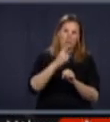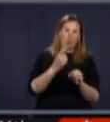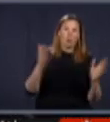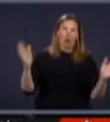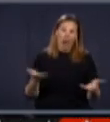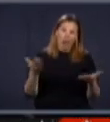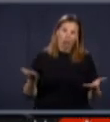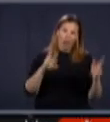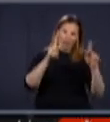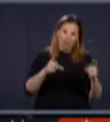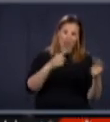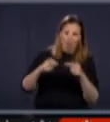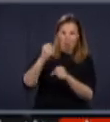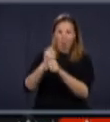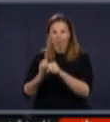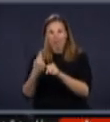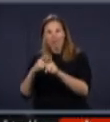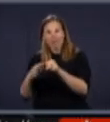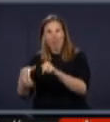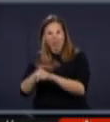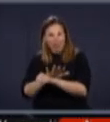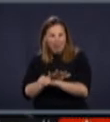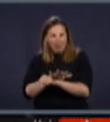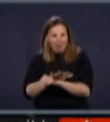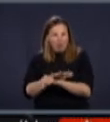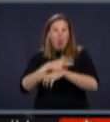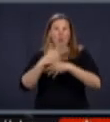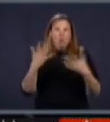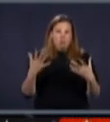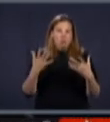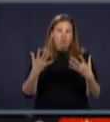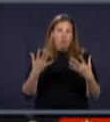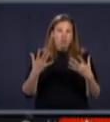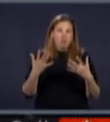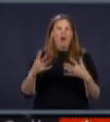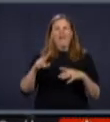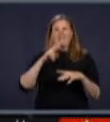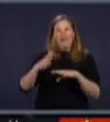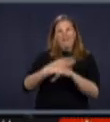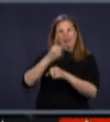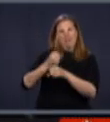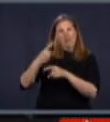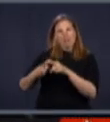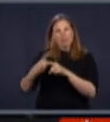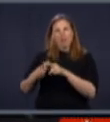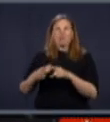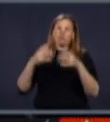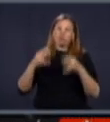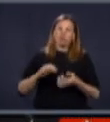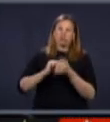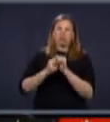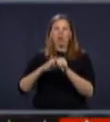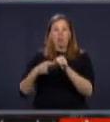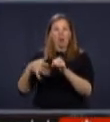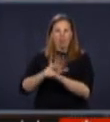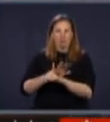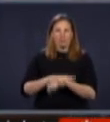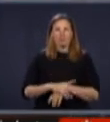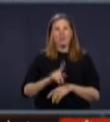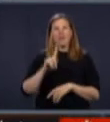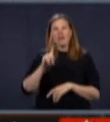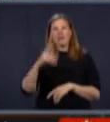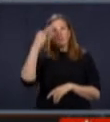prennent un poste à temps plein ou vont travailler à temps plein au lieu du temps partiel là, qu'ils avaient auparavant. Dernière question en français, toujours de